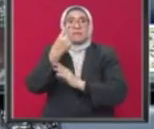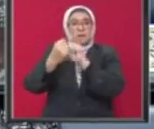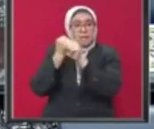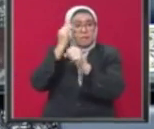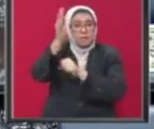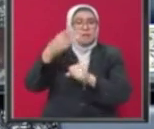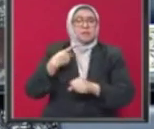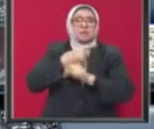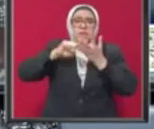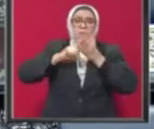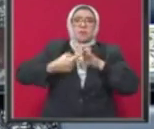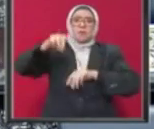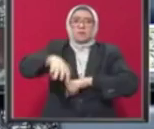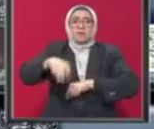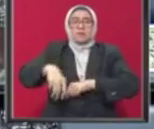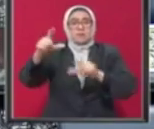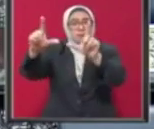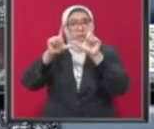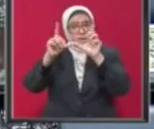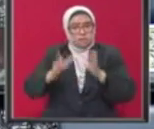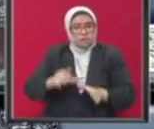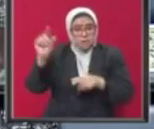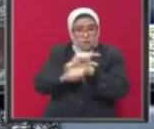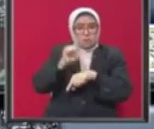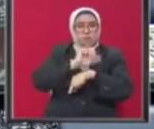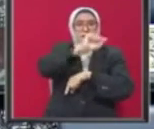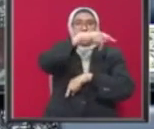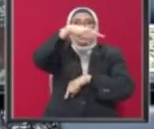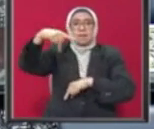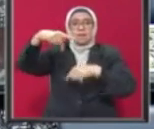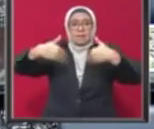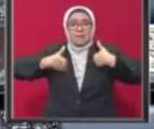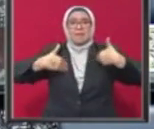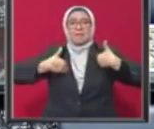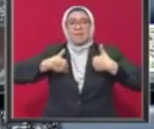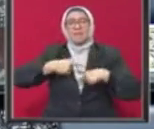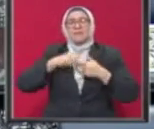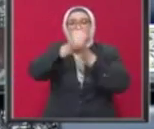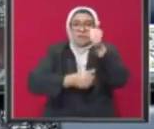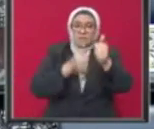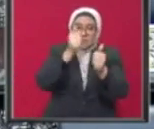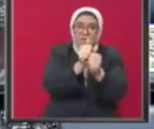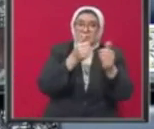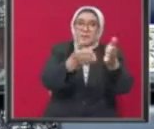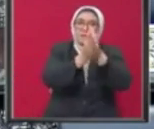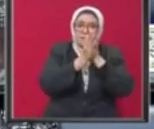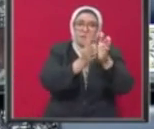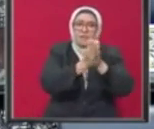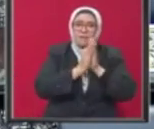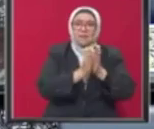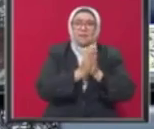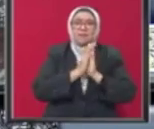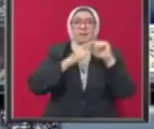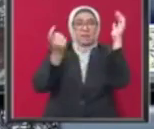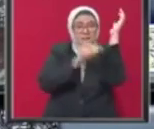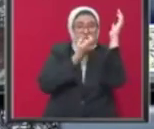mula mewajibkan pada pelesen menggunakan aplikasi RIM Niaga, maka automatik permintaan kepada tuntutan